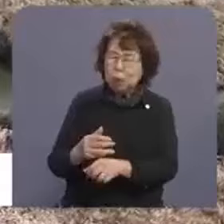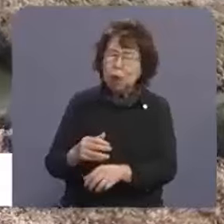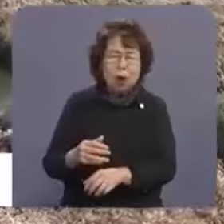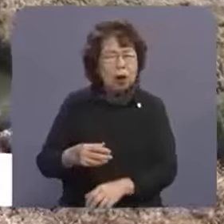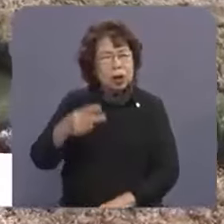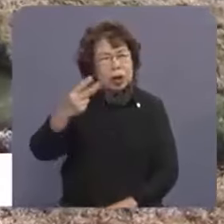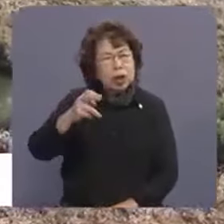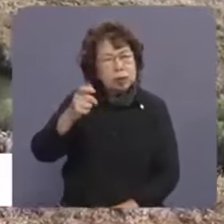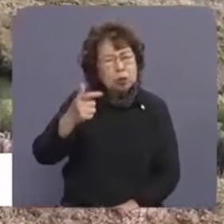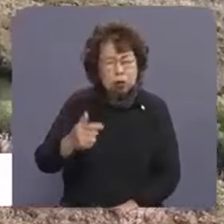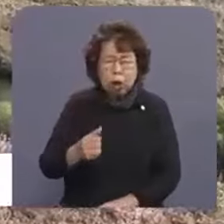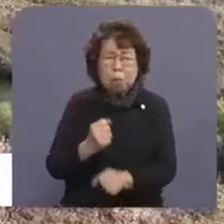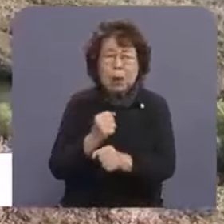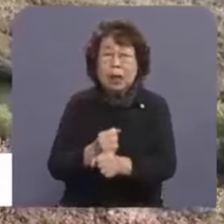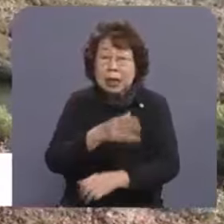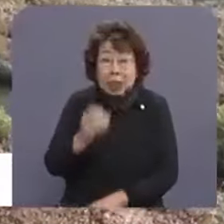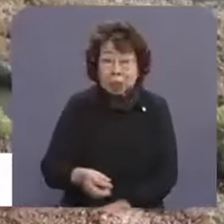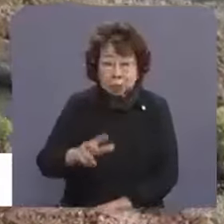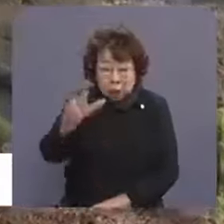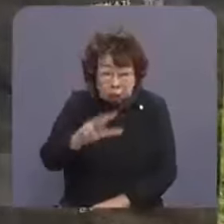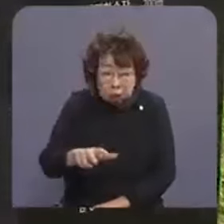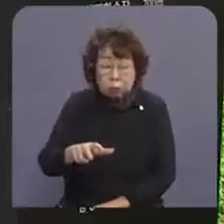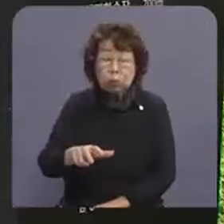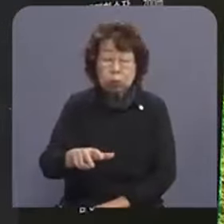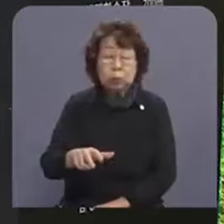곳도 없는 국가도시공원 조성이